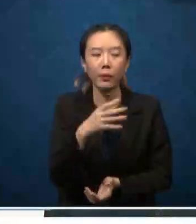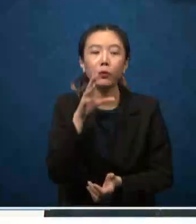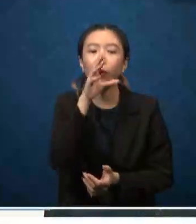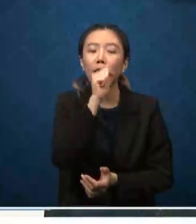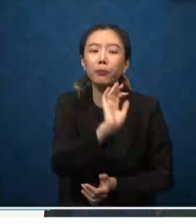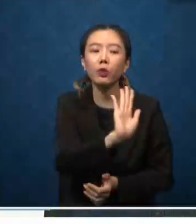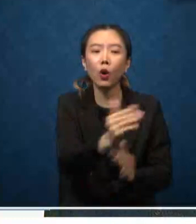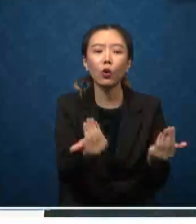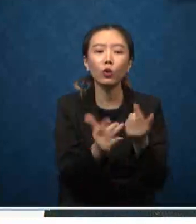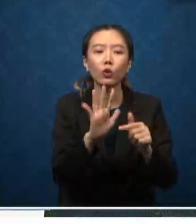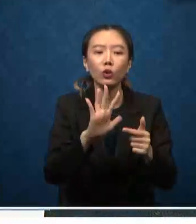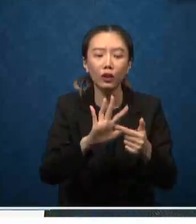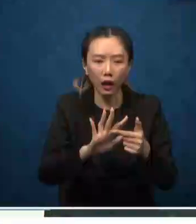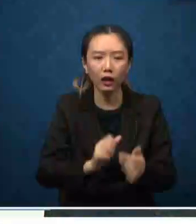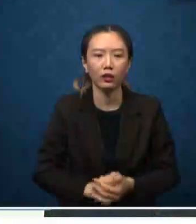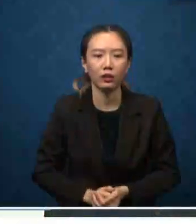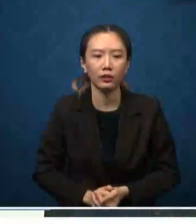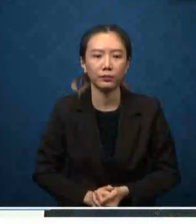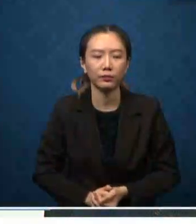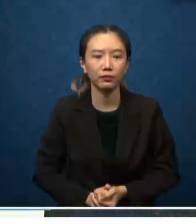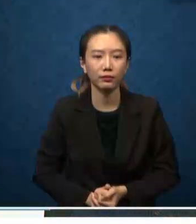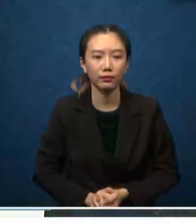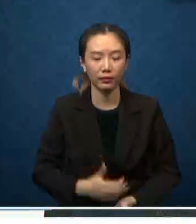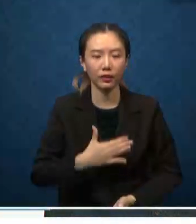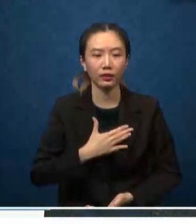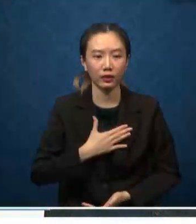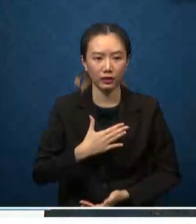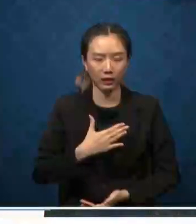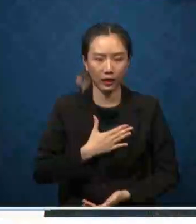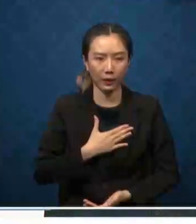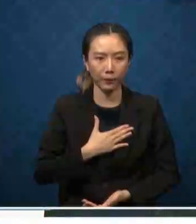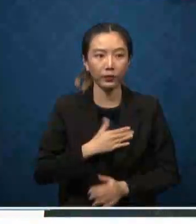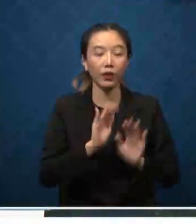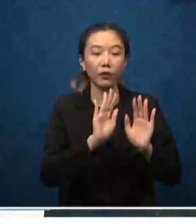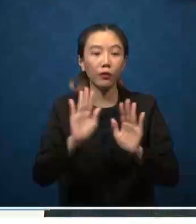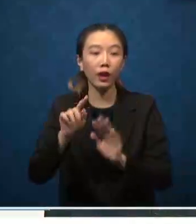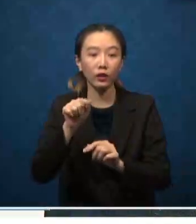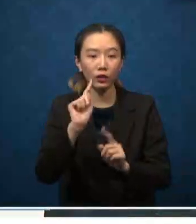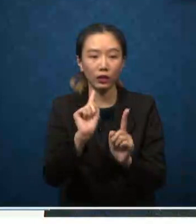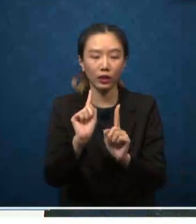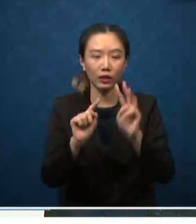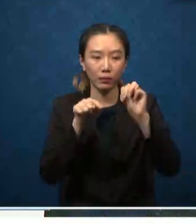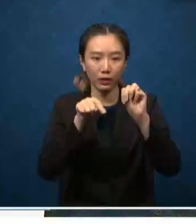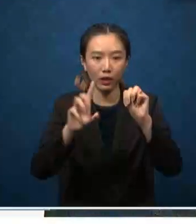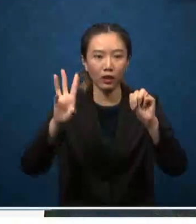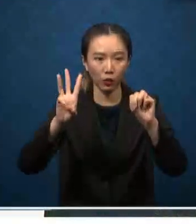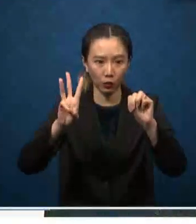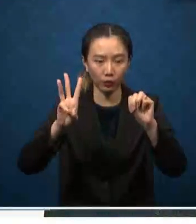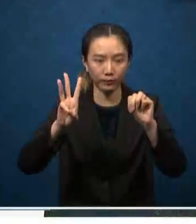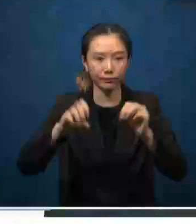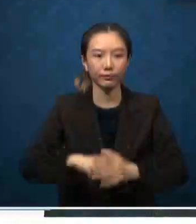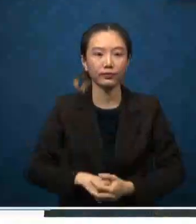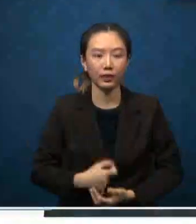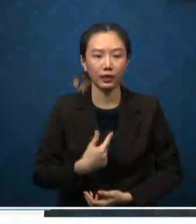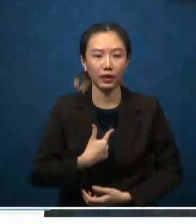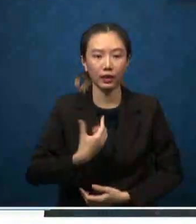ผลประโยชน์ของลูกค้าก็ดีอันเนี้ยก็อยากเป็นข้อสังเกตให้ในมาตรา6ในส่วนที่ผมกล่าว